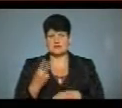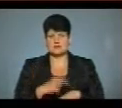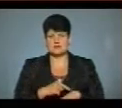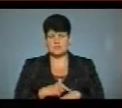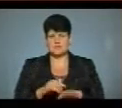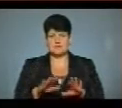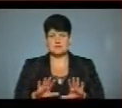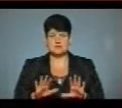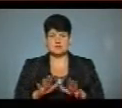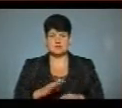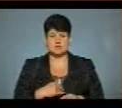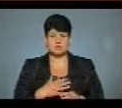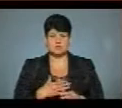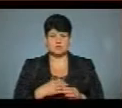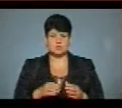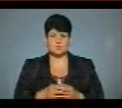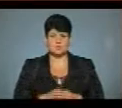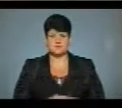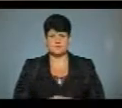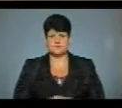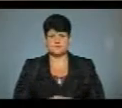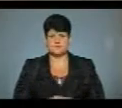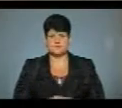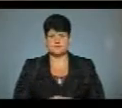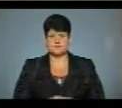На місці події була наша знімальна група.